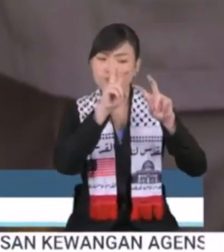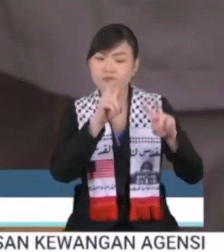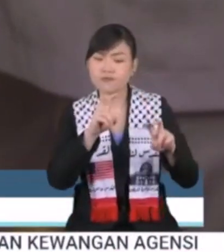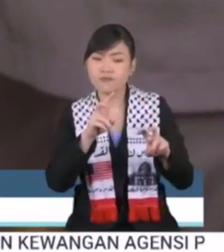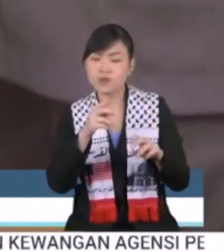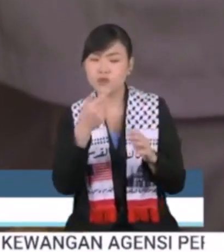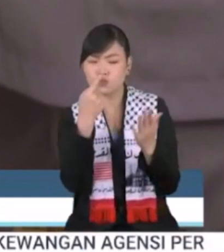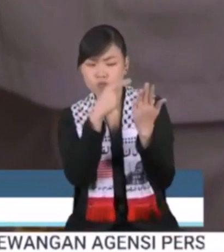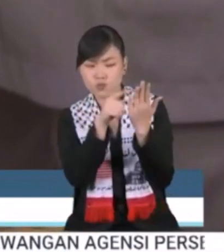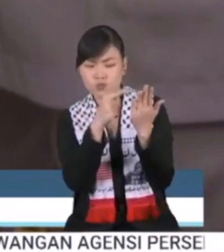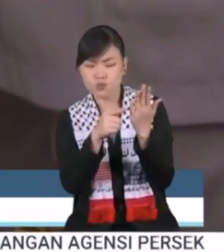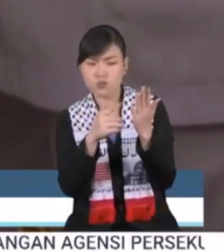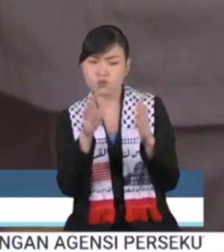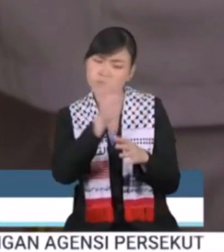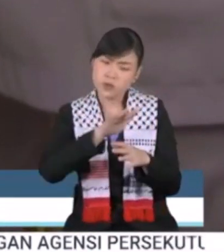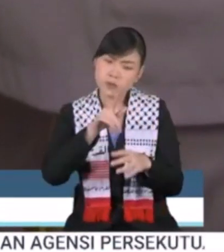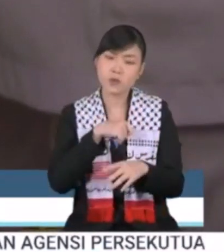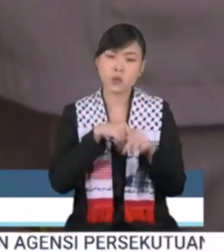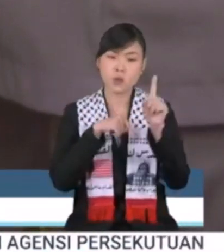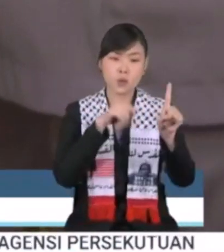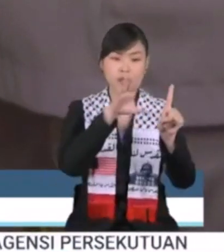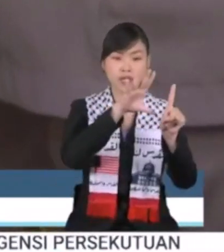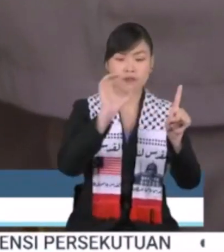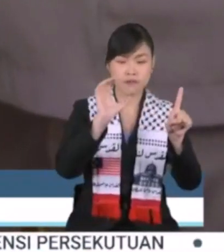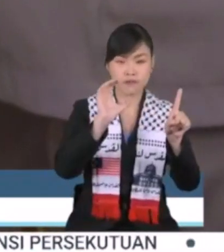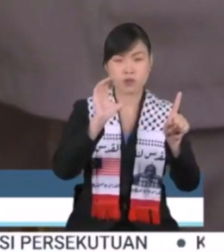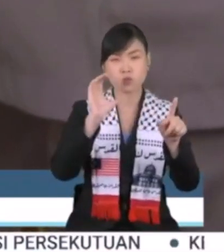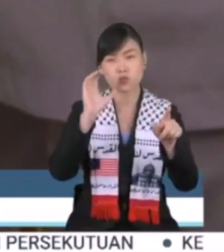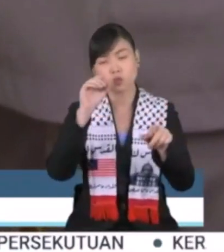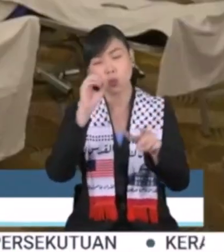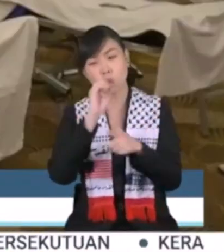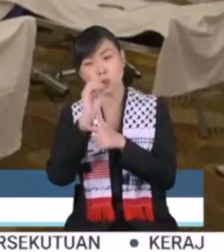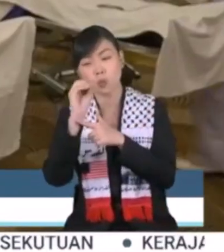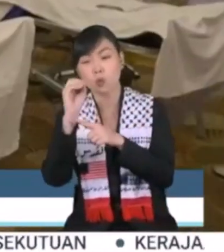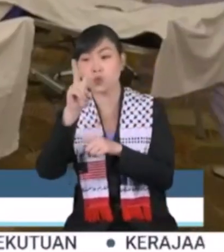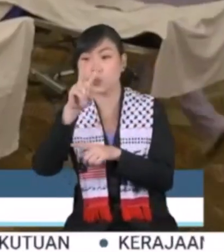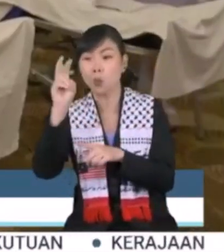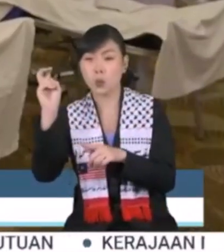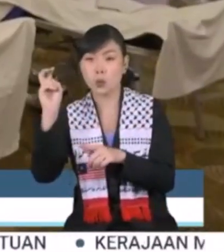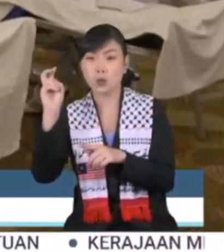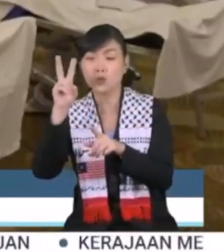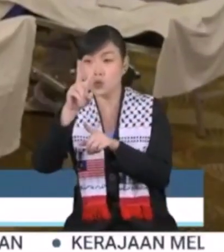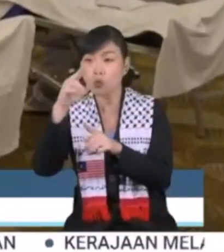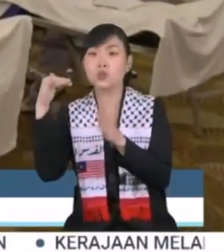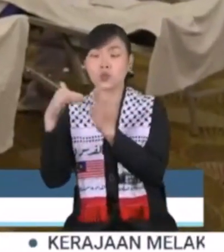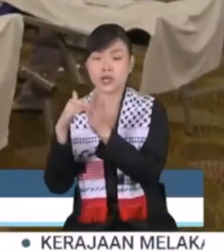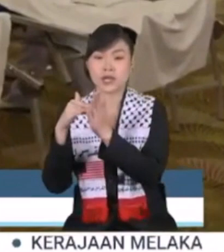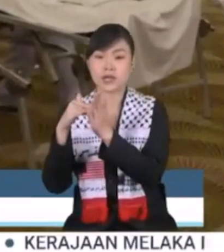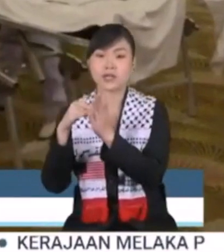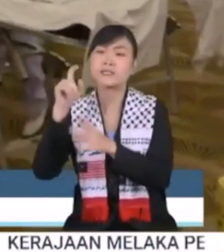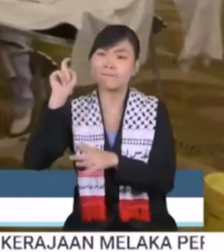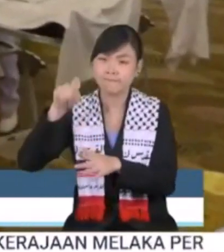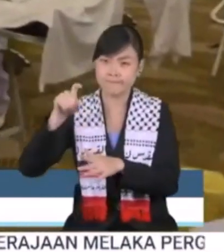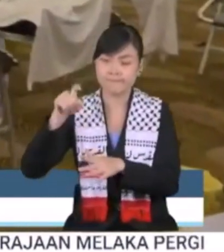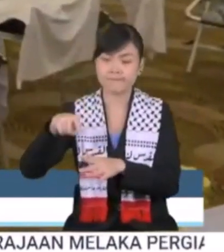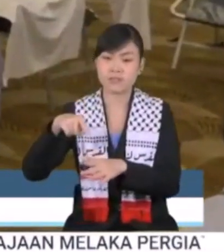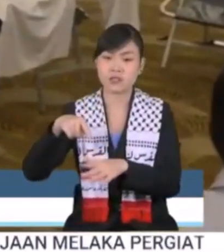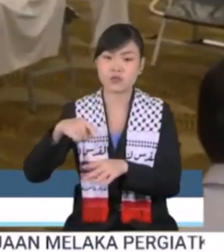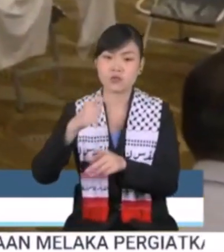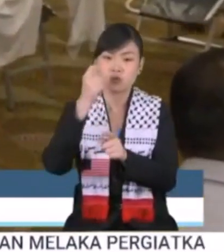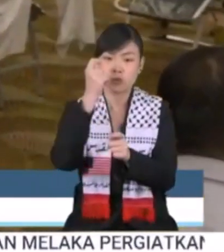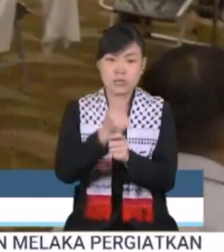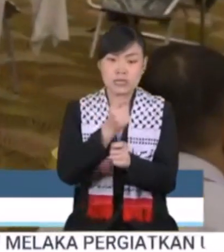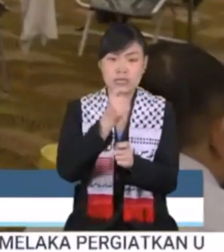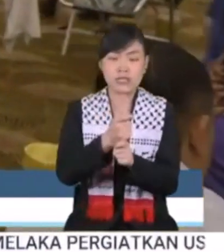lebih kurang 1,500 hingga 2,000 beg darah untuk kita tampung penggunaan semasa bulan puasa dan